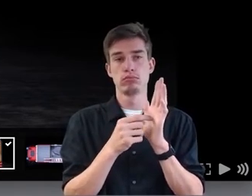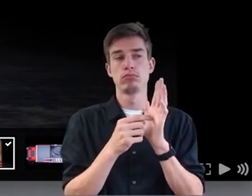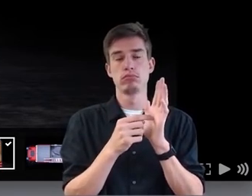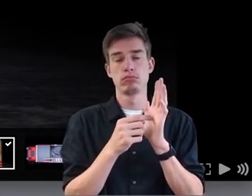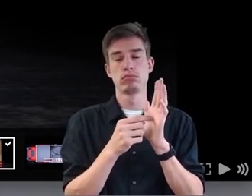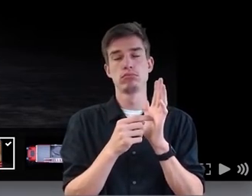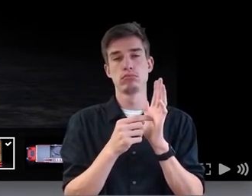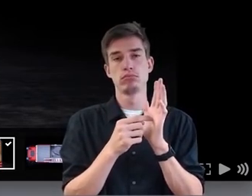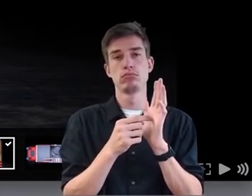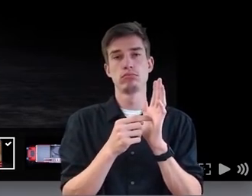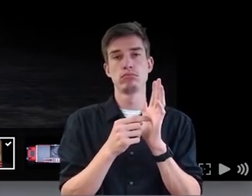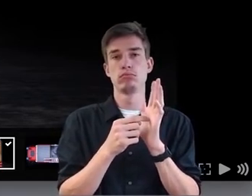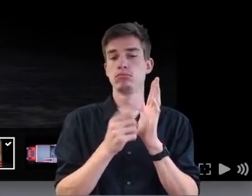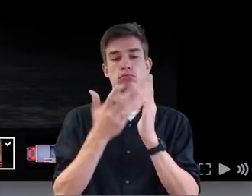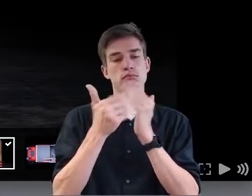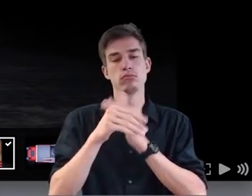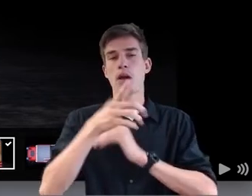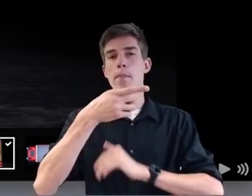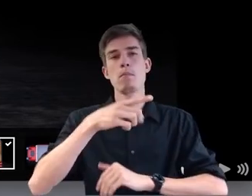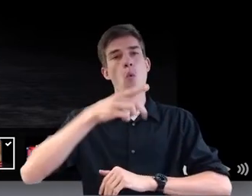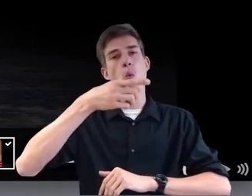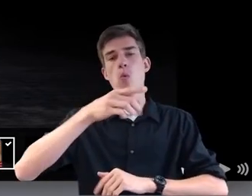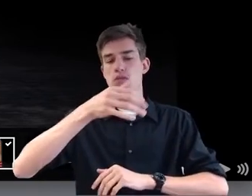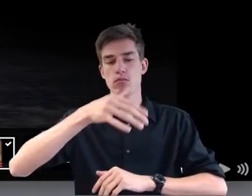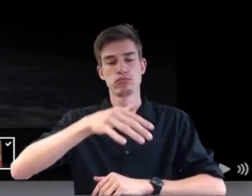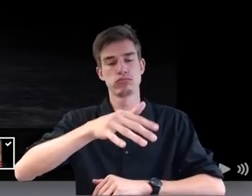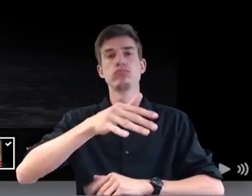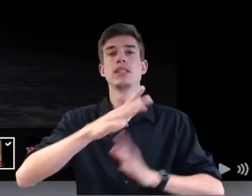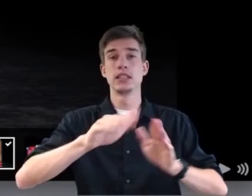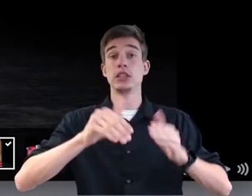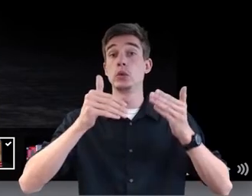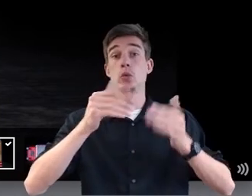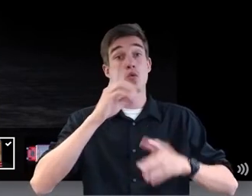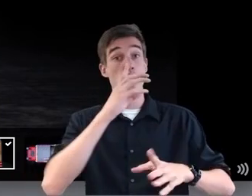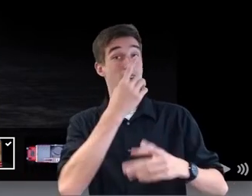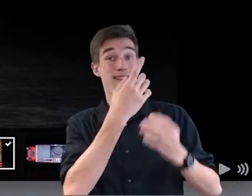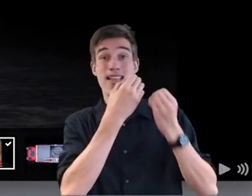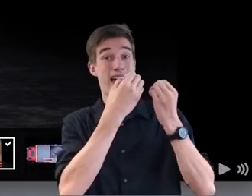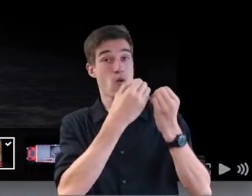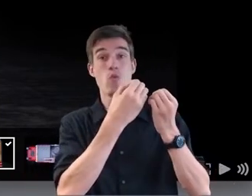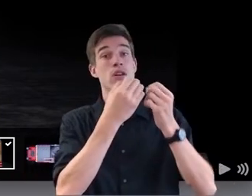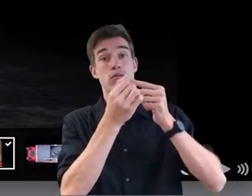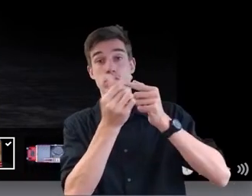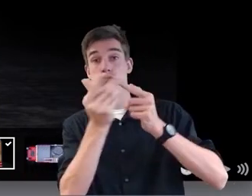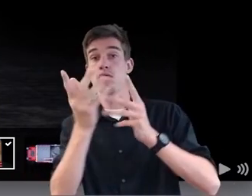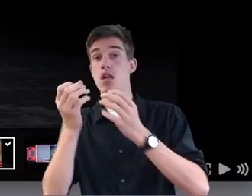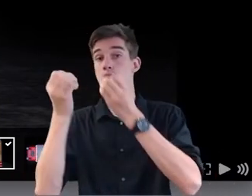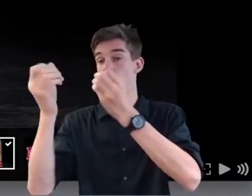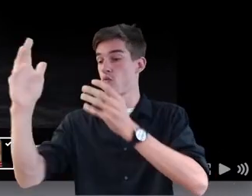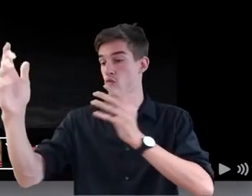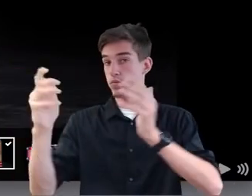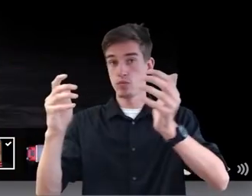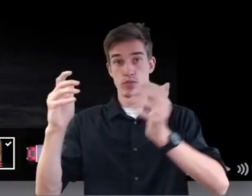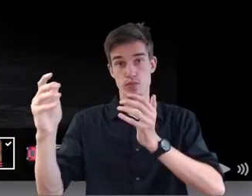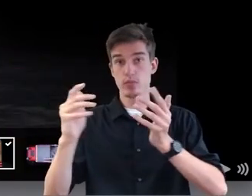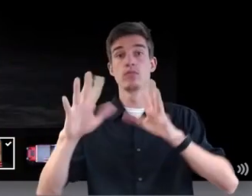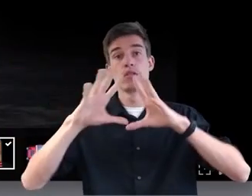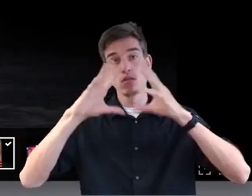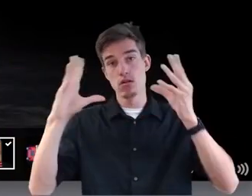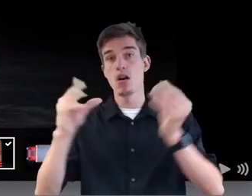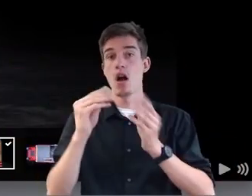mal, in einigen wenigen Monaten dann auch, wenn wir nicht nur ein Auto haben, sondern das zweite oder dritte Auto haben, werden wir das